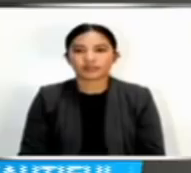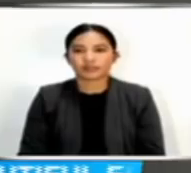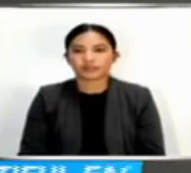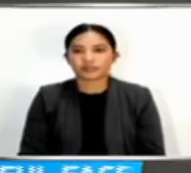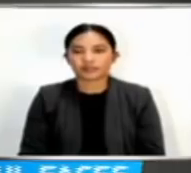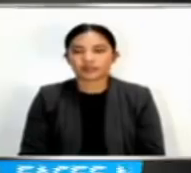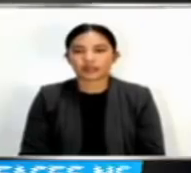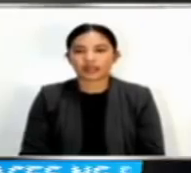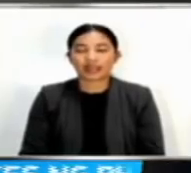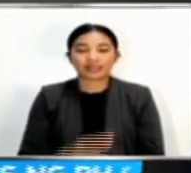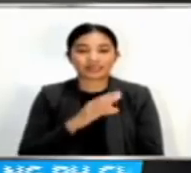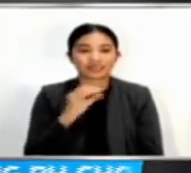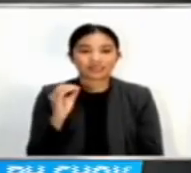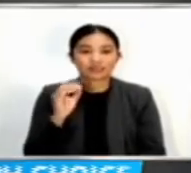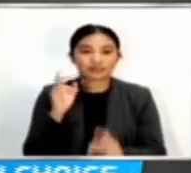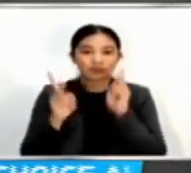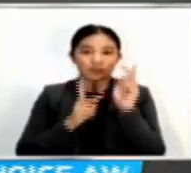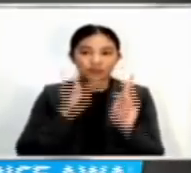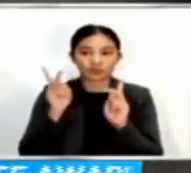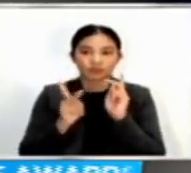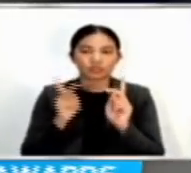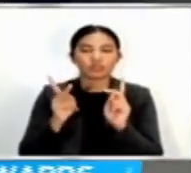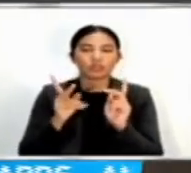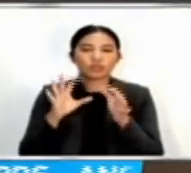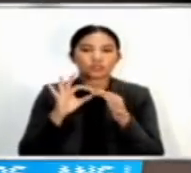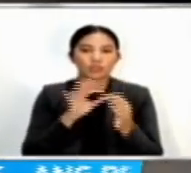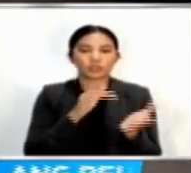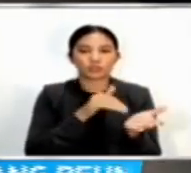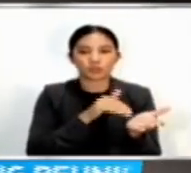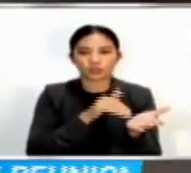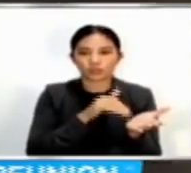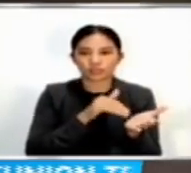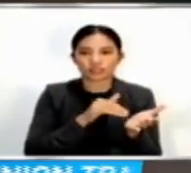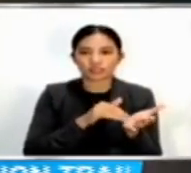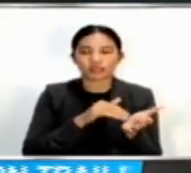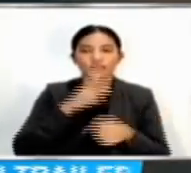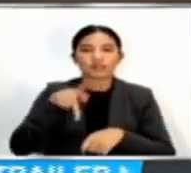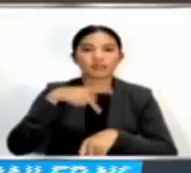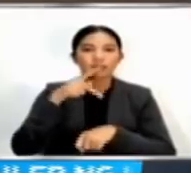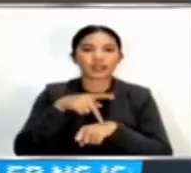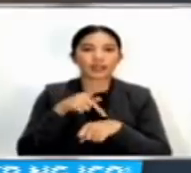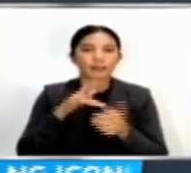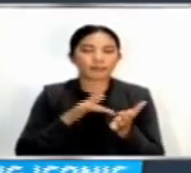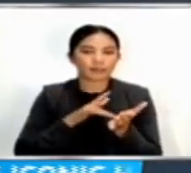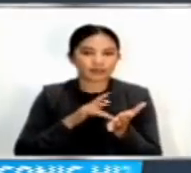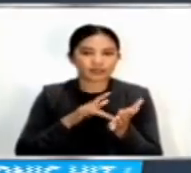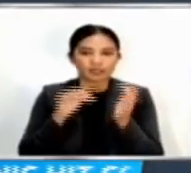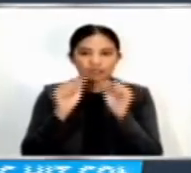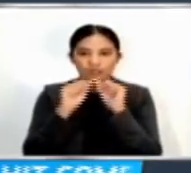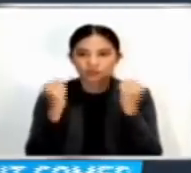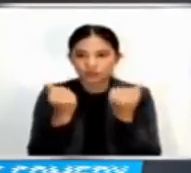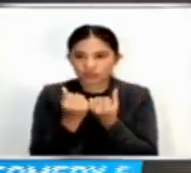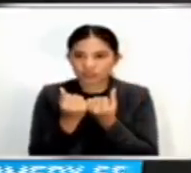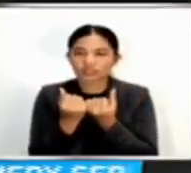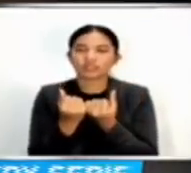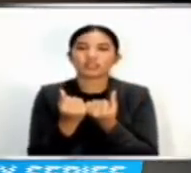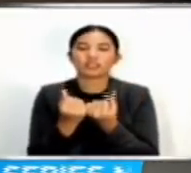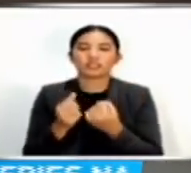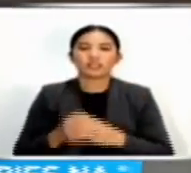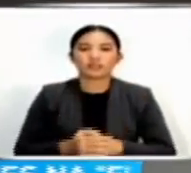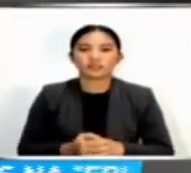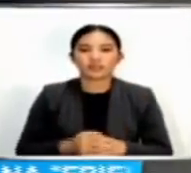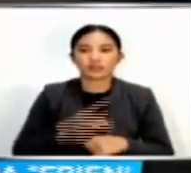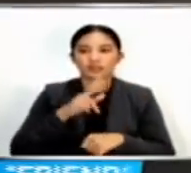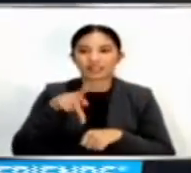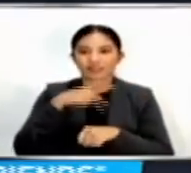asosasyon ng mga doktor natin, yung Philippine Medical Association, at yung mga Philippine College of Chest